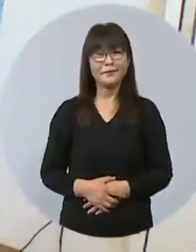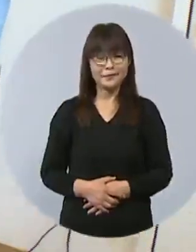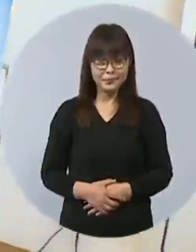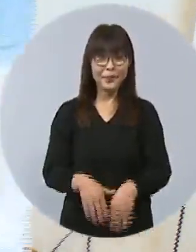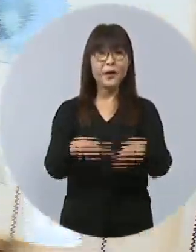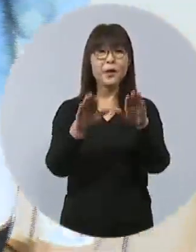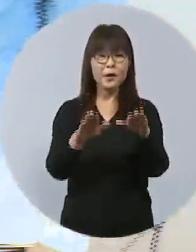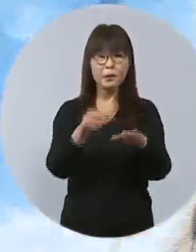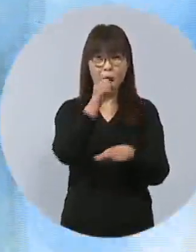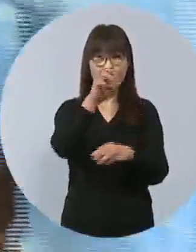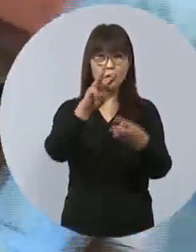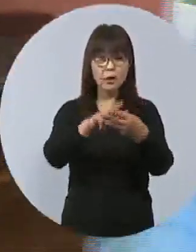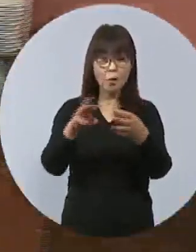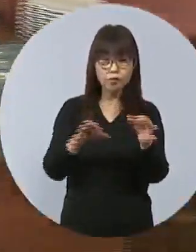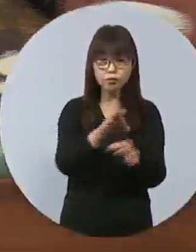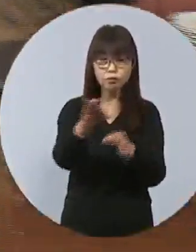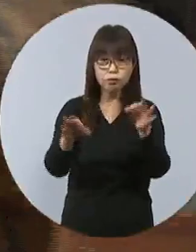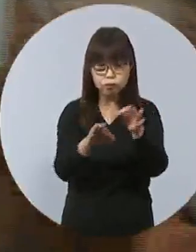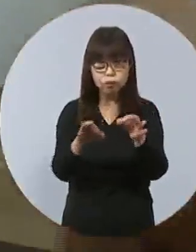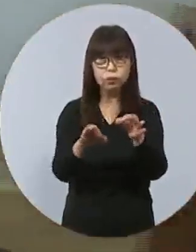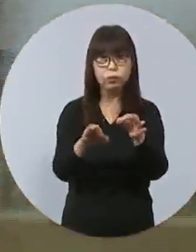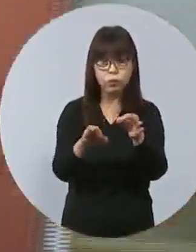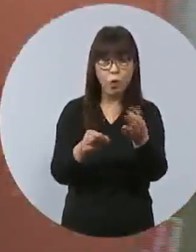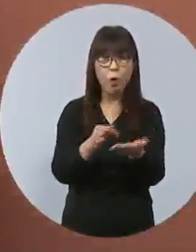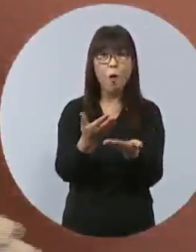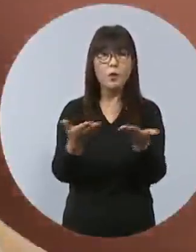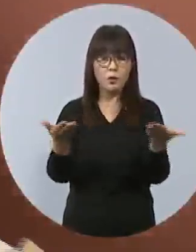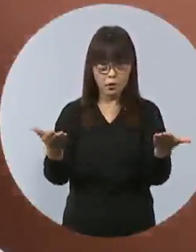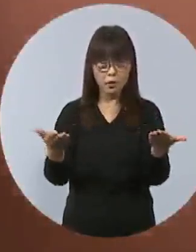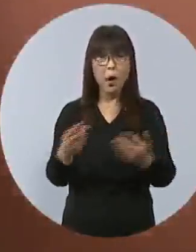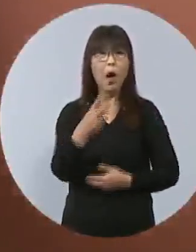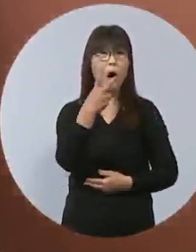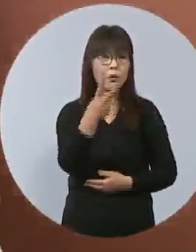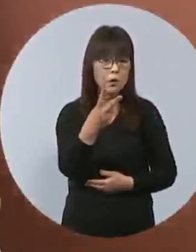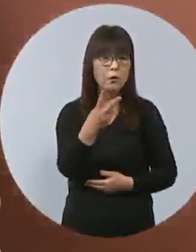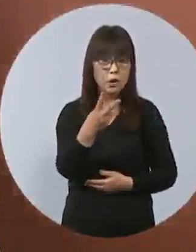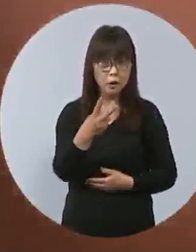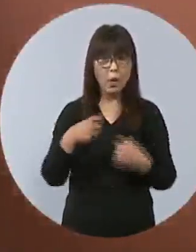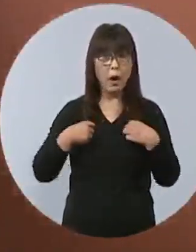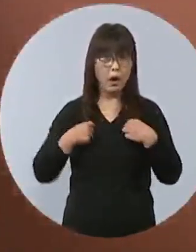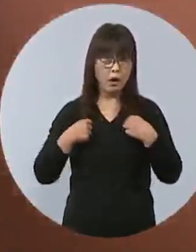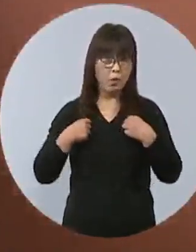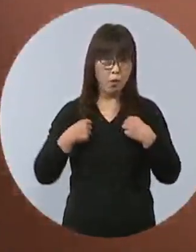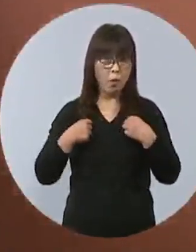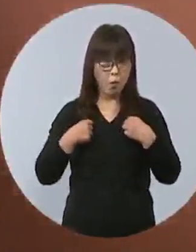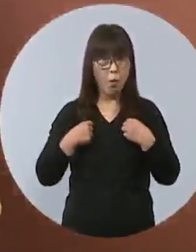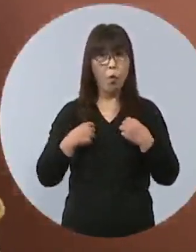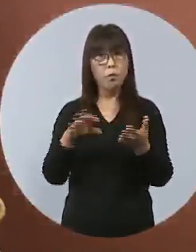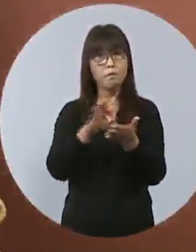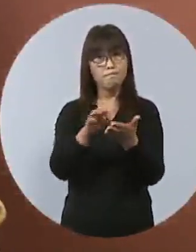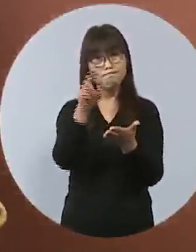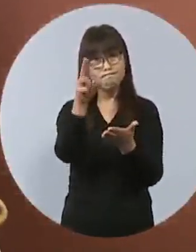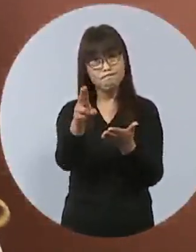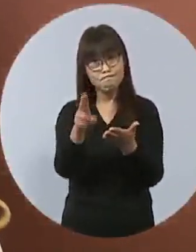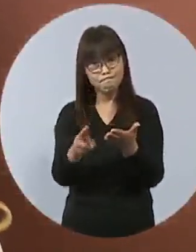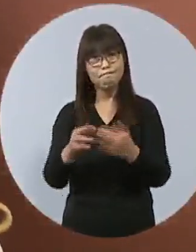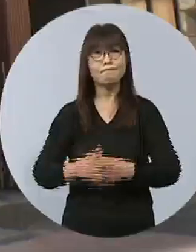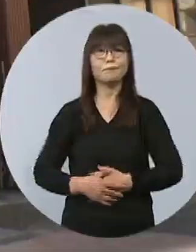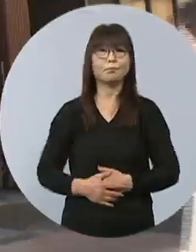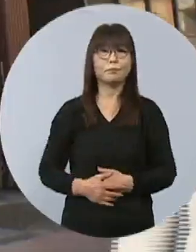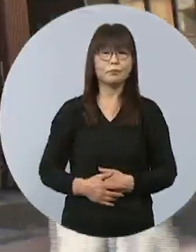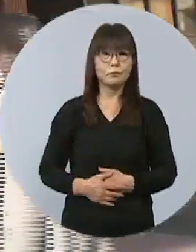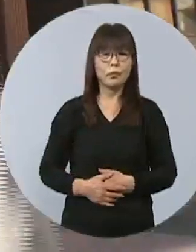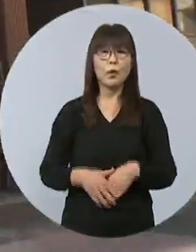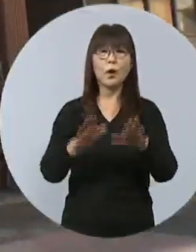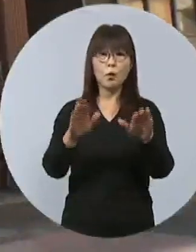現在吉田さんが経営する企業では2店舗で藍染めユニフォームを導入しているそうです。 今